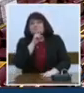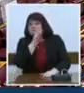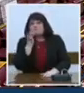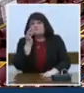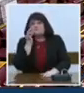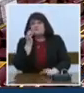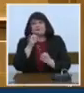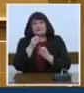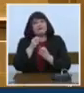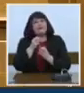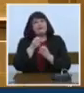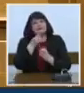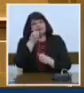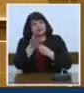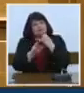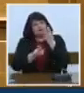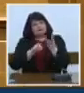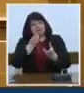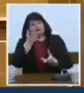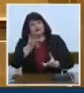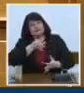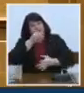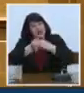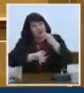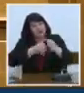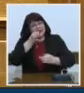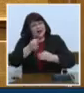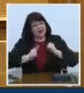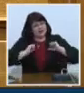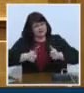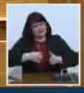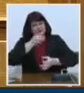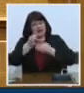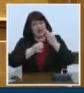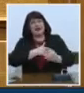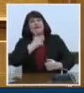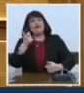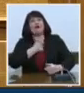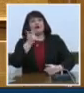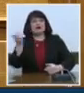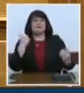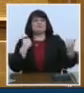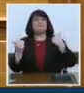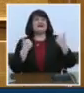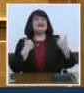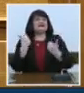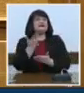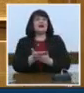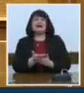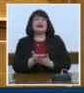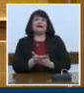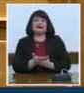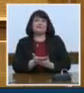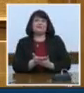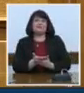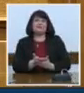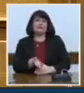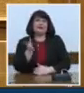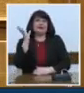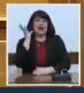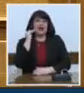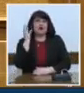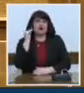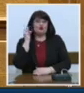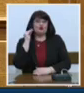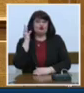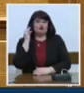ανοίγουν, οι φωνές που τώρα ακούγονται απαιτούν από μας ένα πράγμα. Να ακούσουμε και